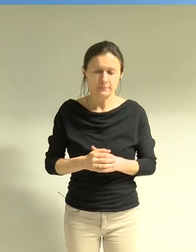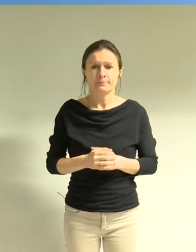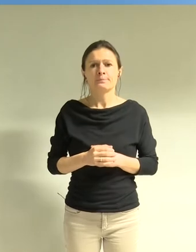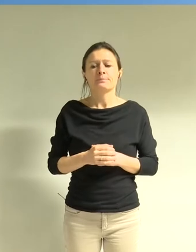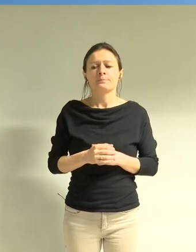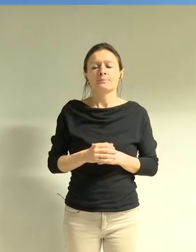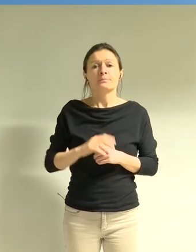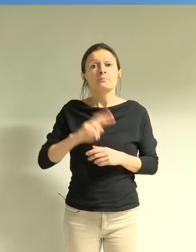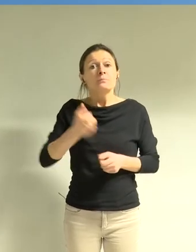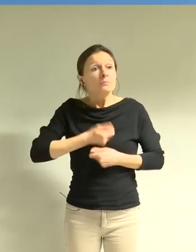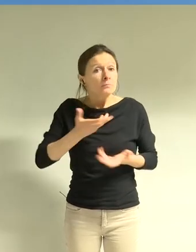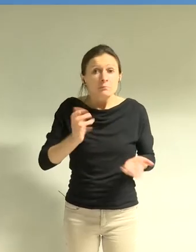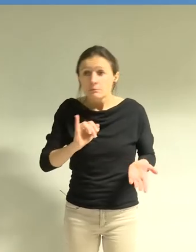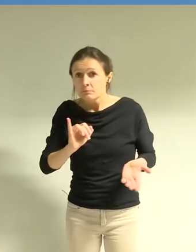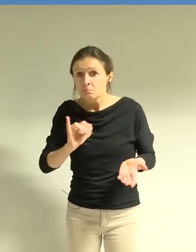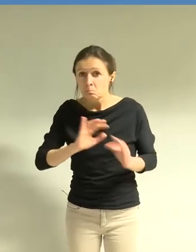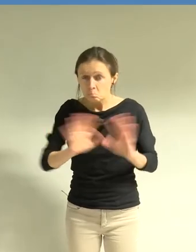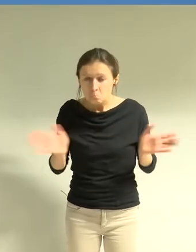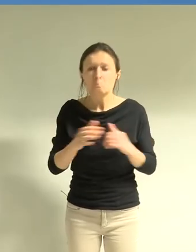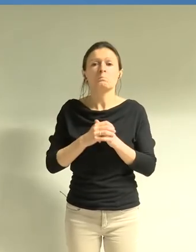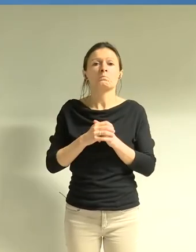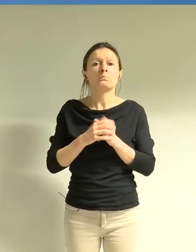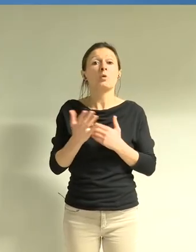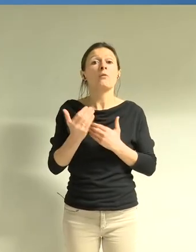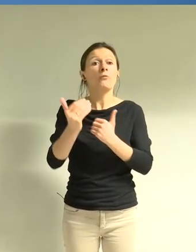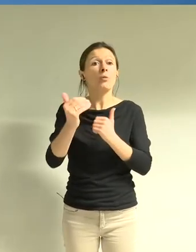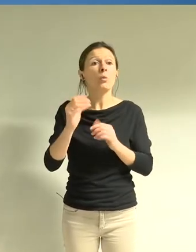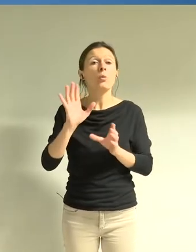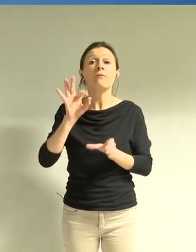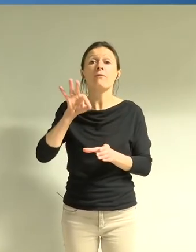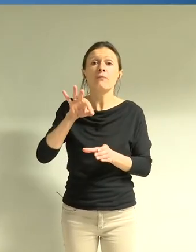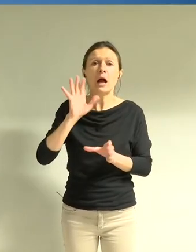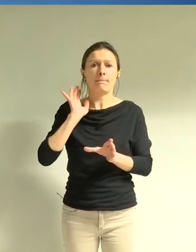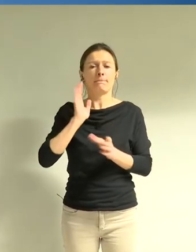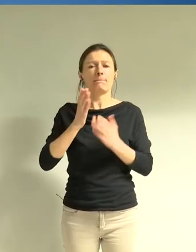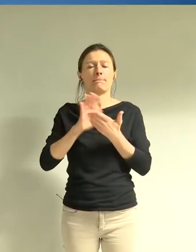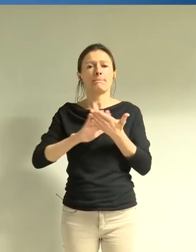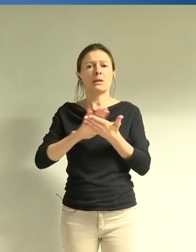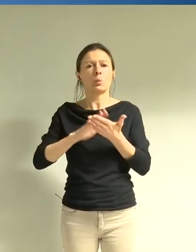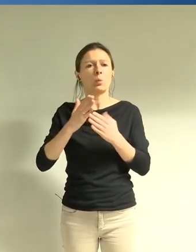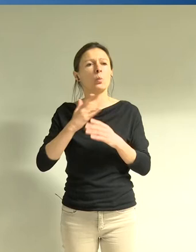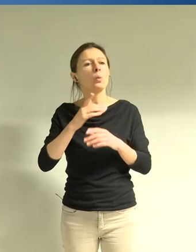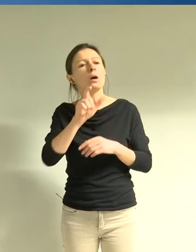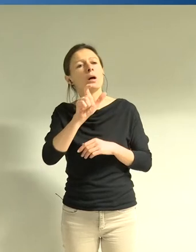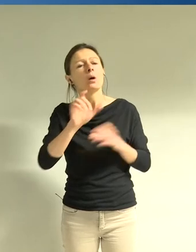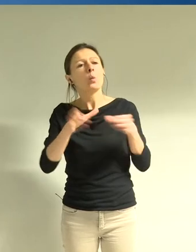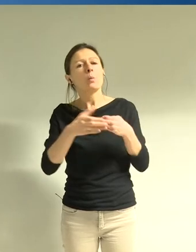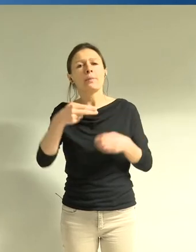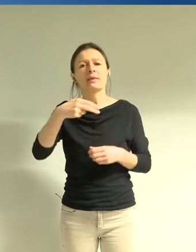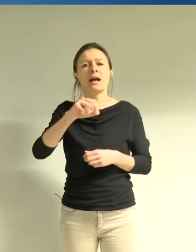non je mets donc se veut haut voit donc il ya l'amendement d'abord pardon de mme adams et des tempos fin du groupe nazar